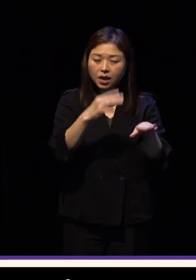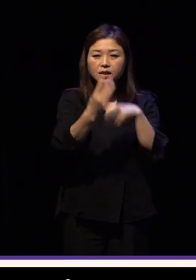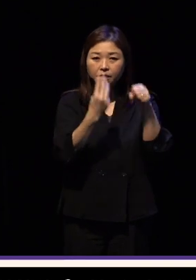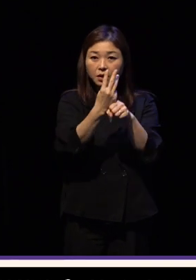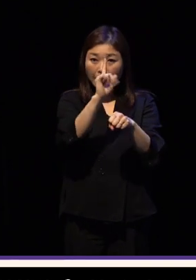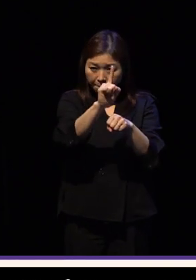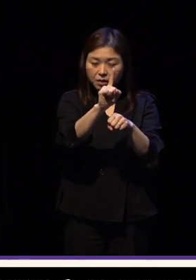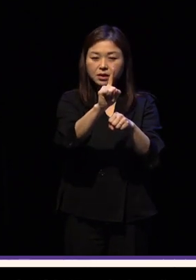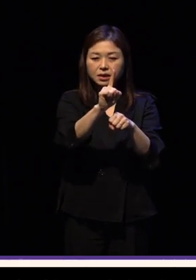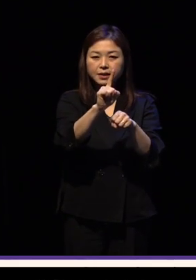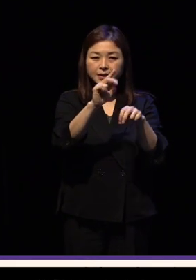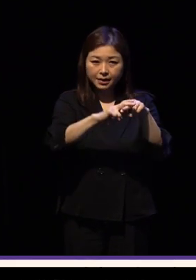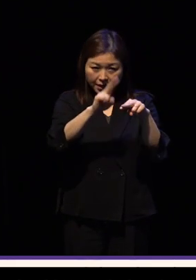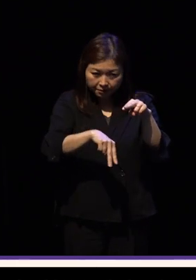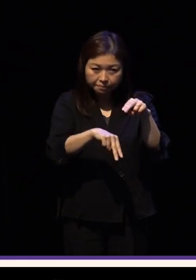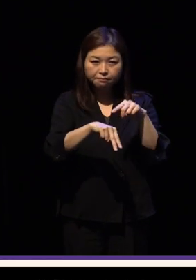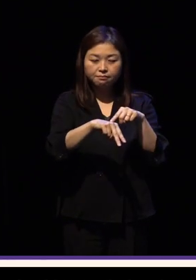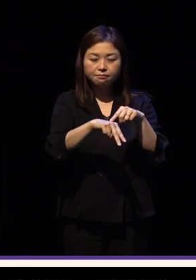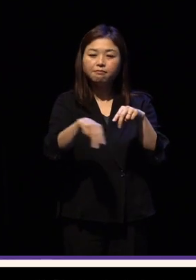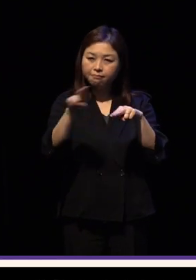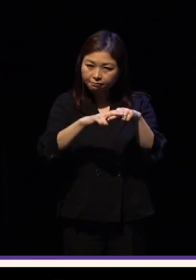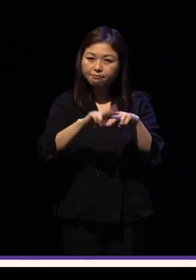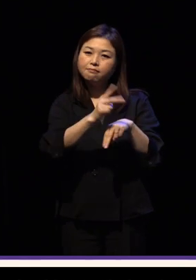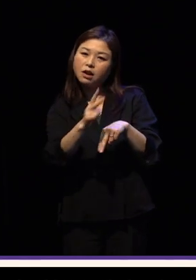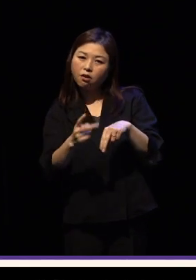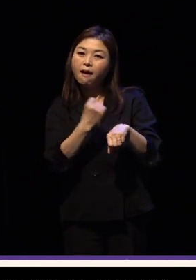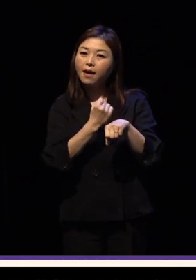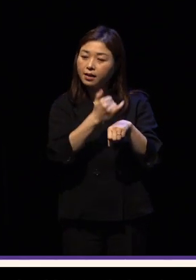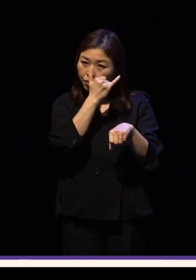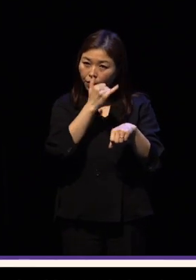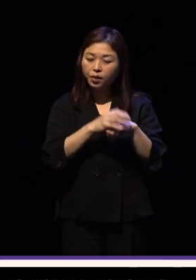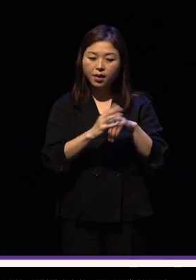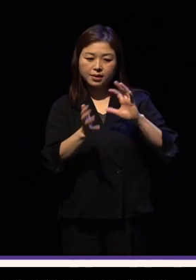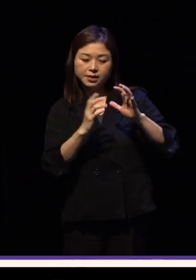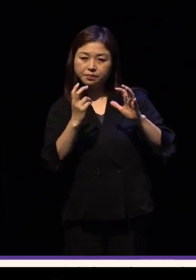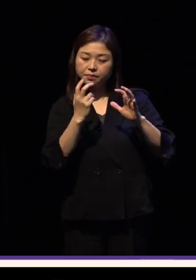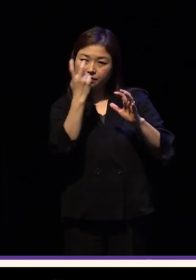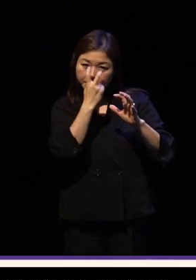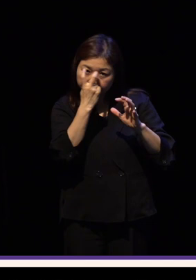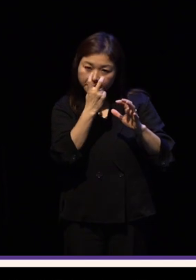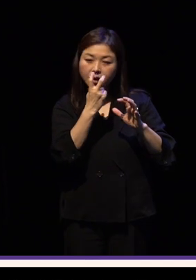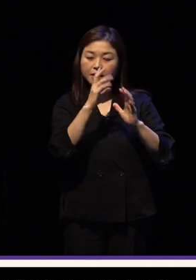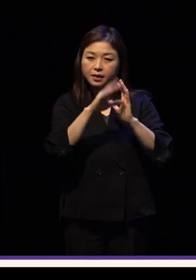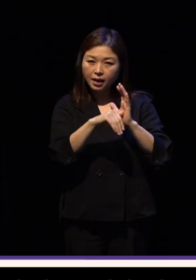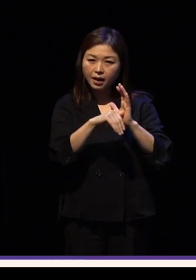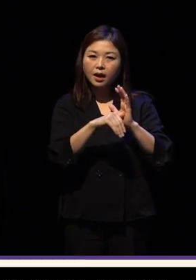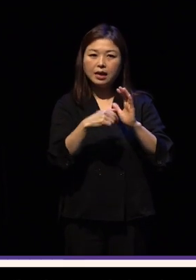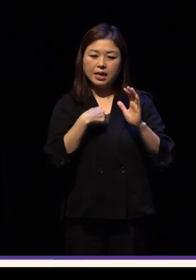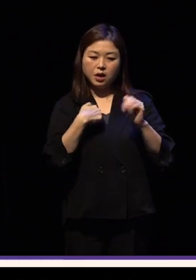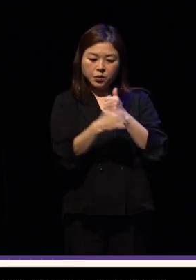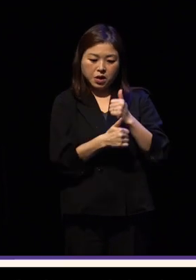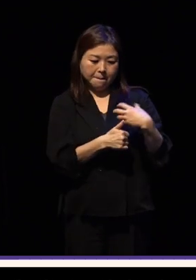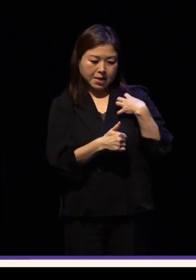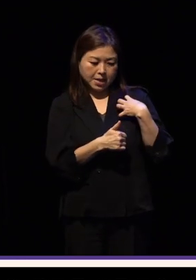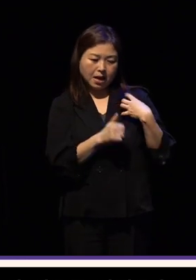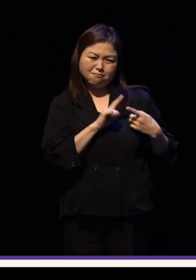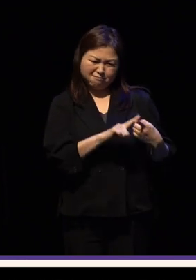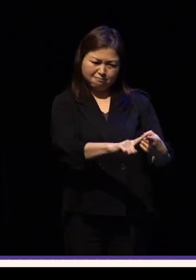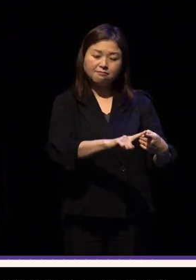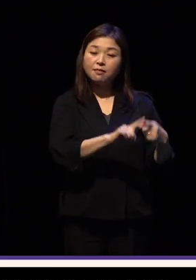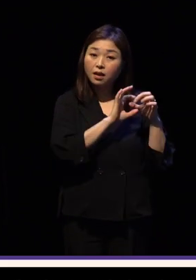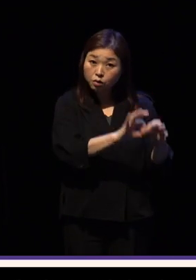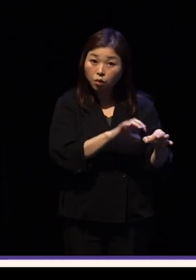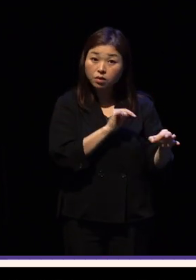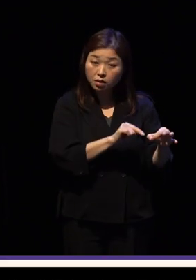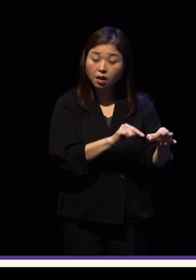과정에서 뭐 여러 문제가 있었던 없었던 상관없이 그냥 심의위원으로 갔었는데 이러한